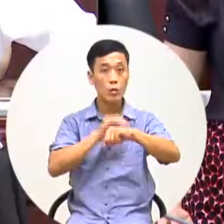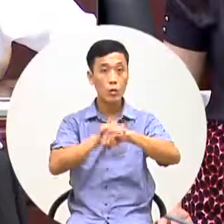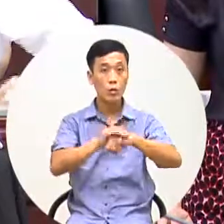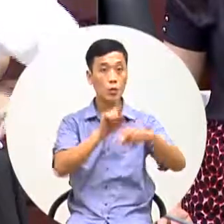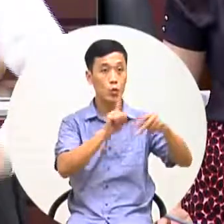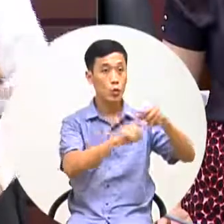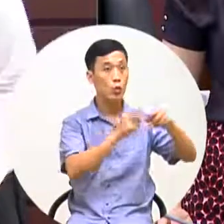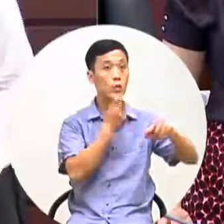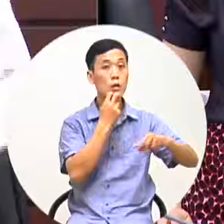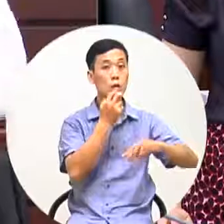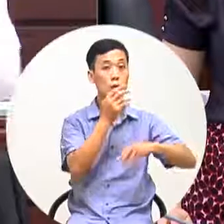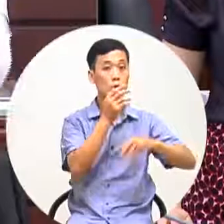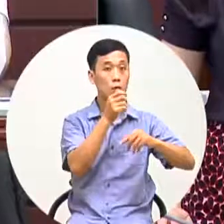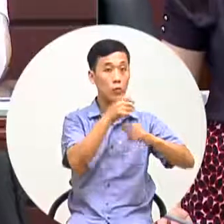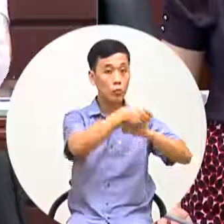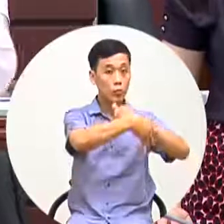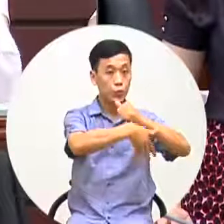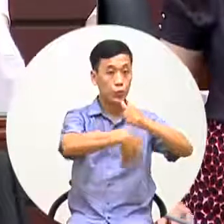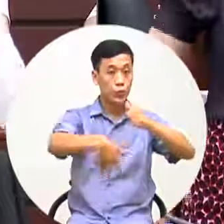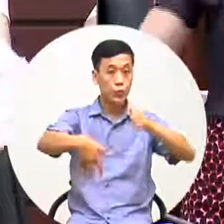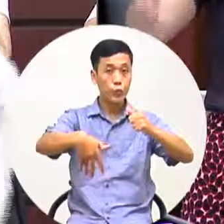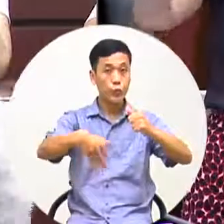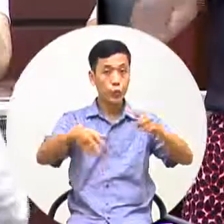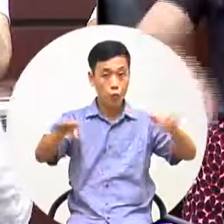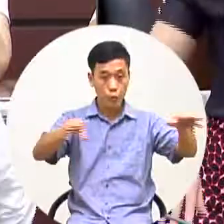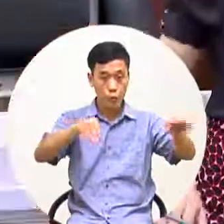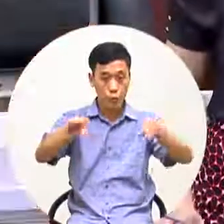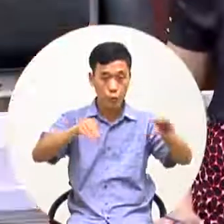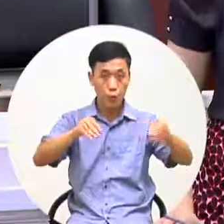把它做一个统整。以上。